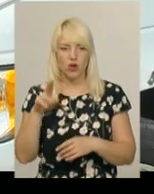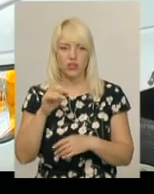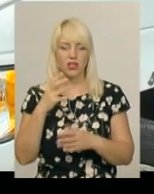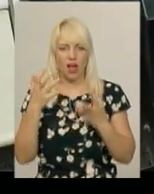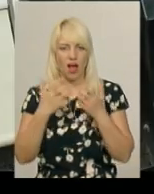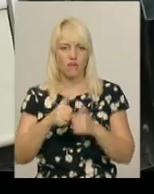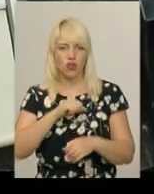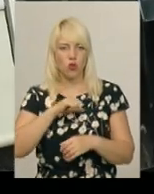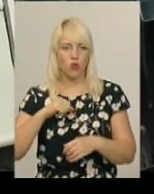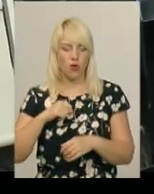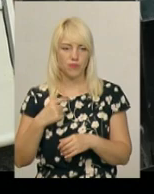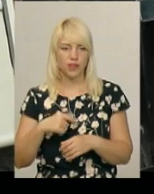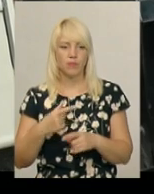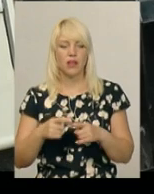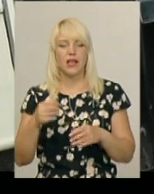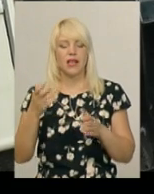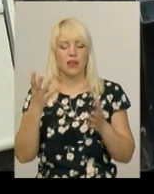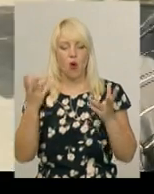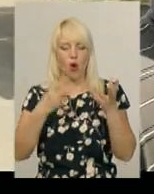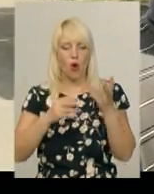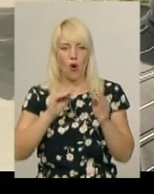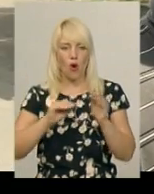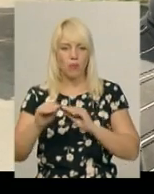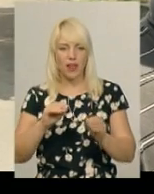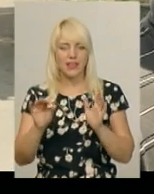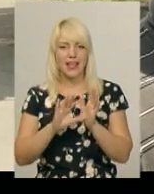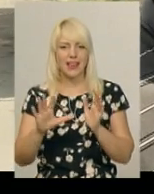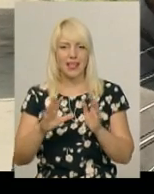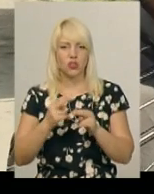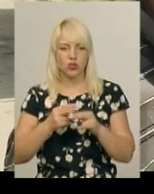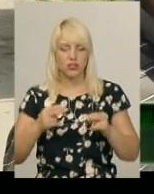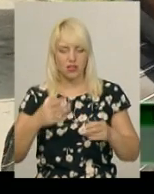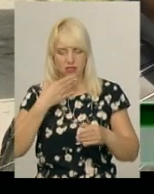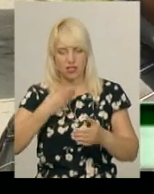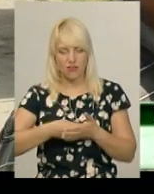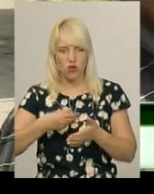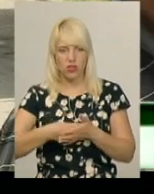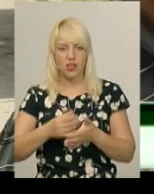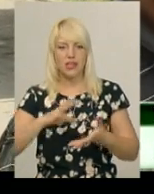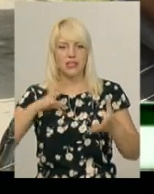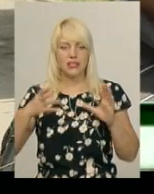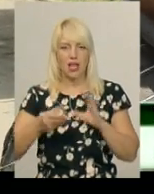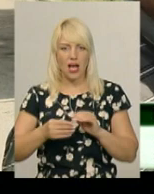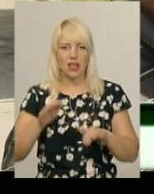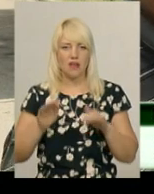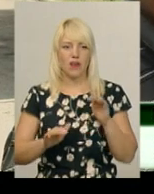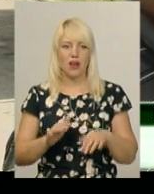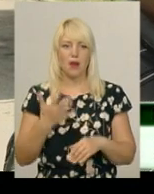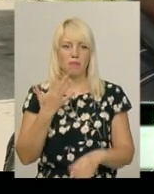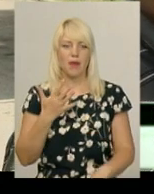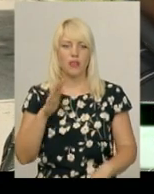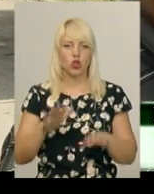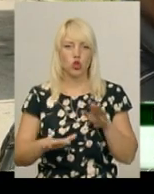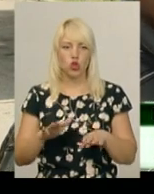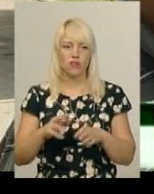Обладнаний електростанцією своєю. Загальна вага 5 тонн 820 кілограмів.